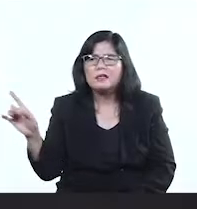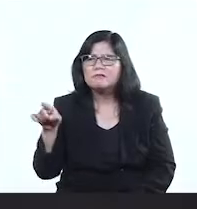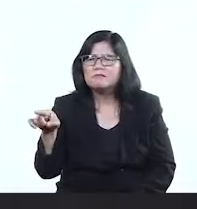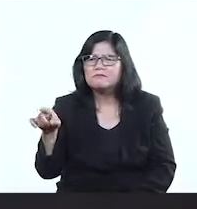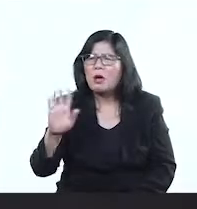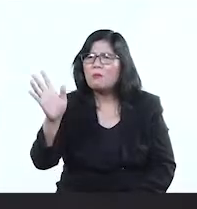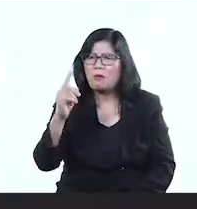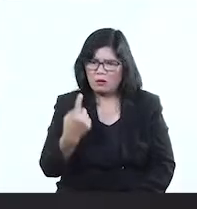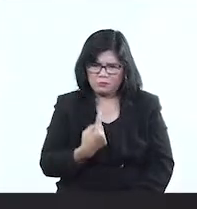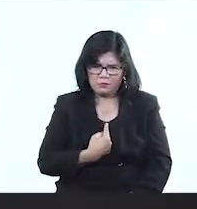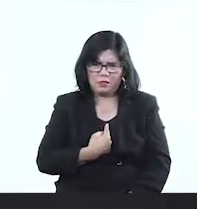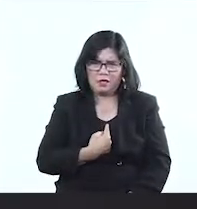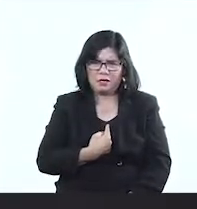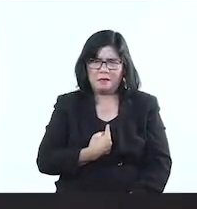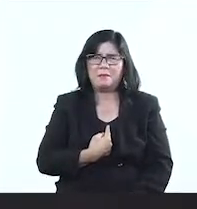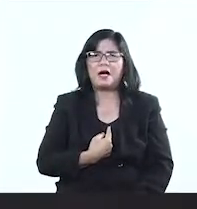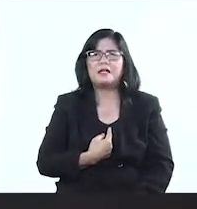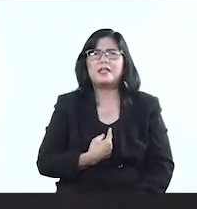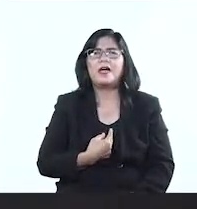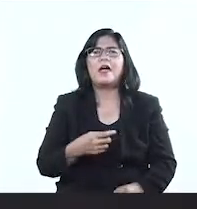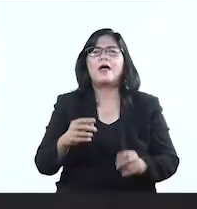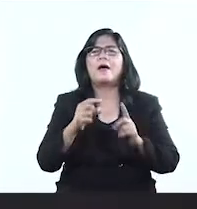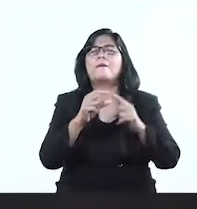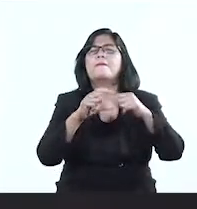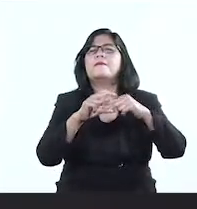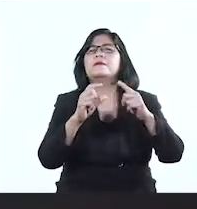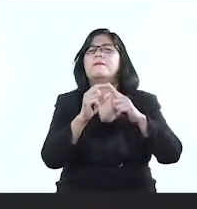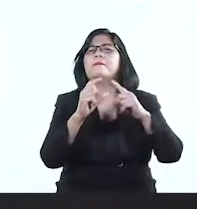Hai makanya pepatah Indonesia itu luar biasa